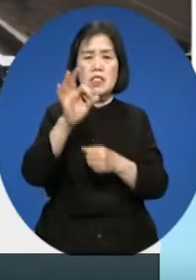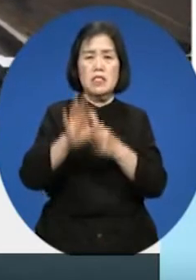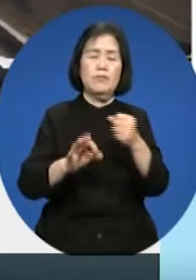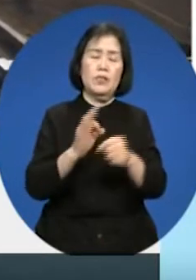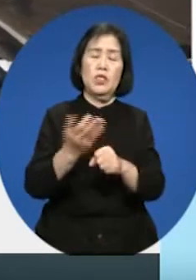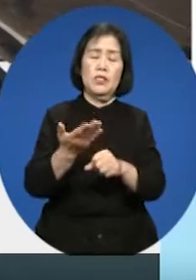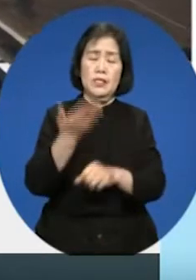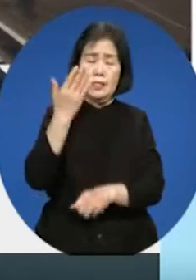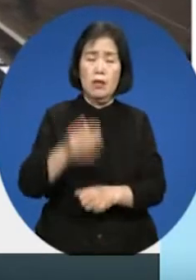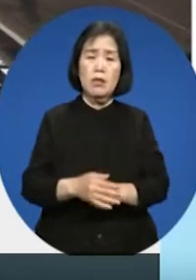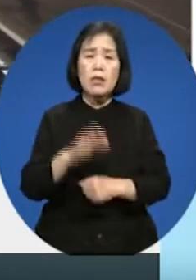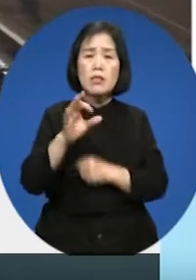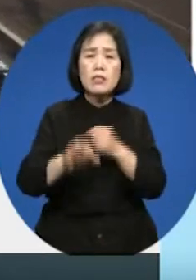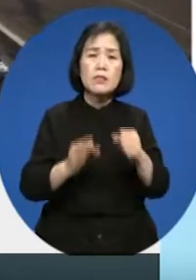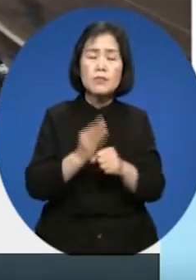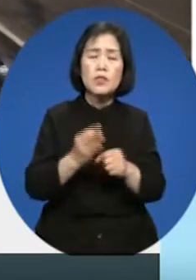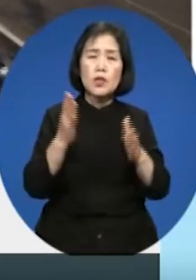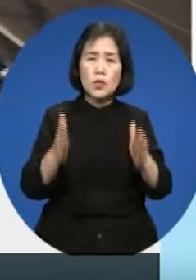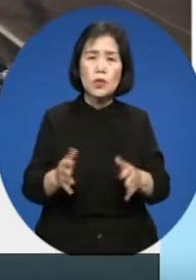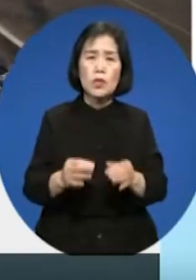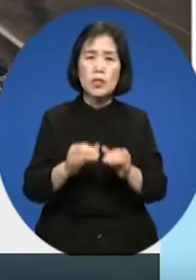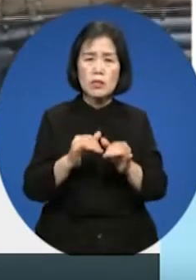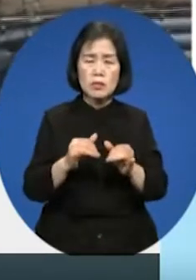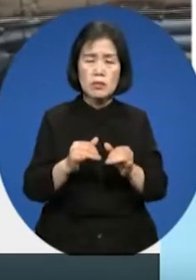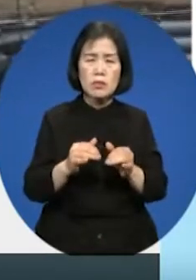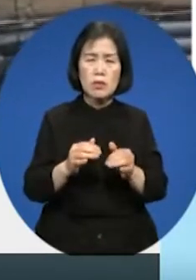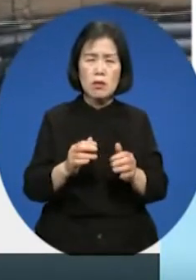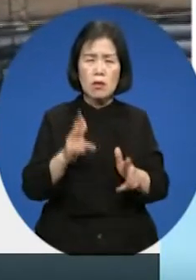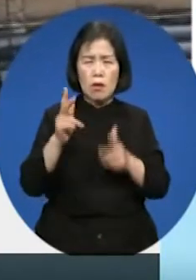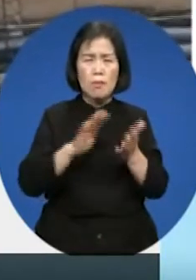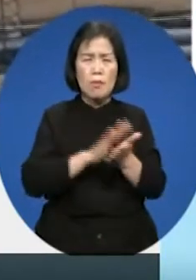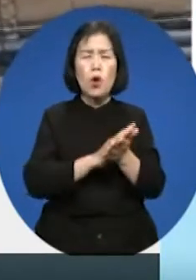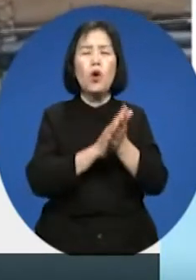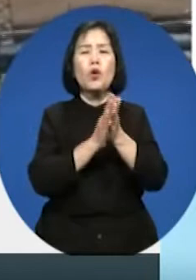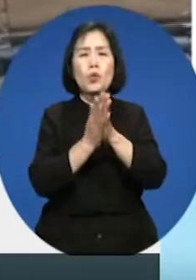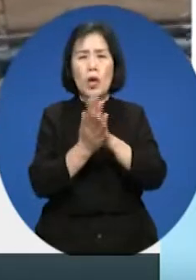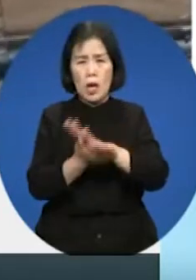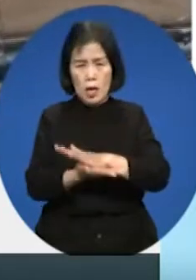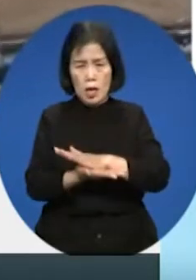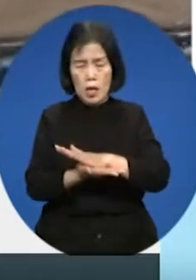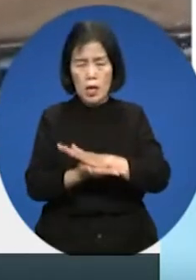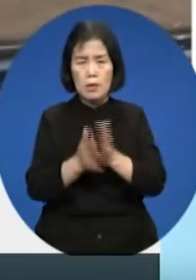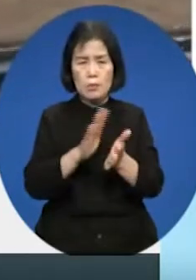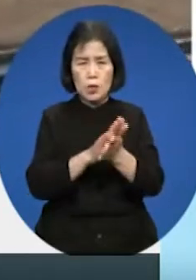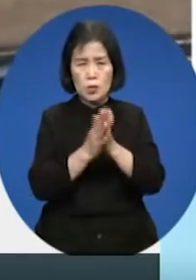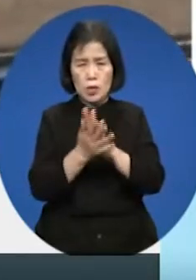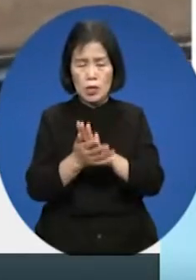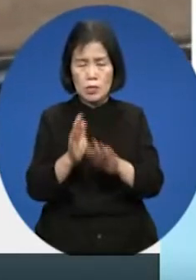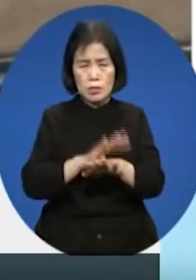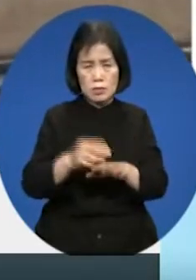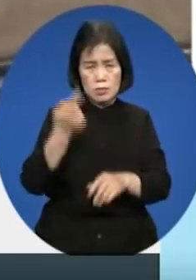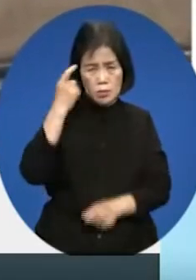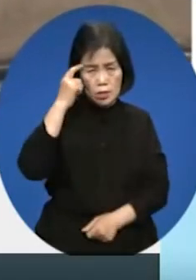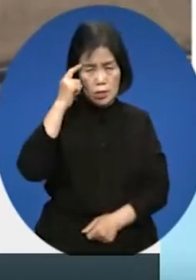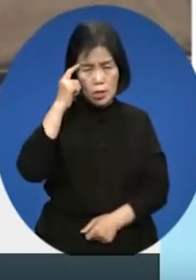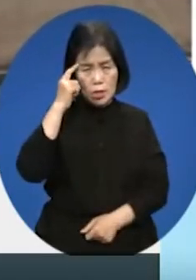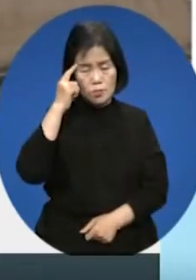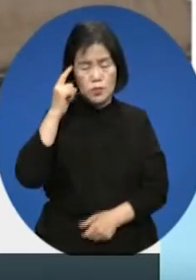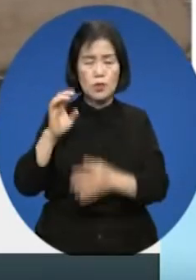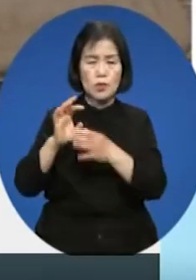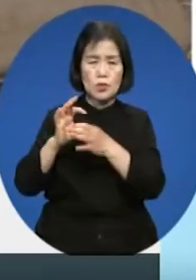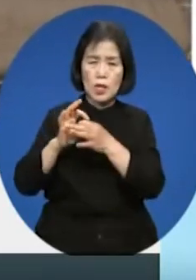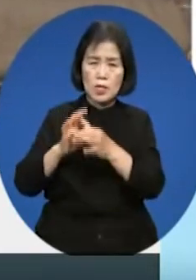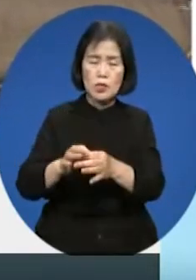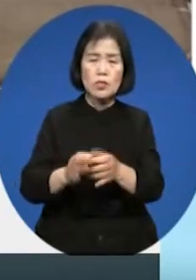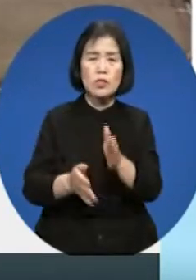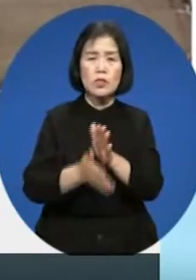근데 네. 10년 동안에 또 산업도 상당히 변화하기 때문에 그 변화되는 시점들을 잘 고려하면서 계속